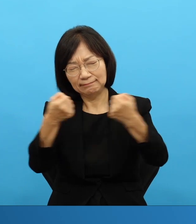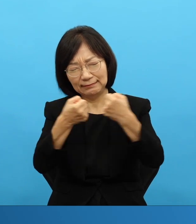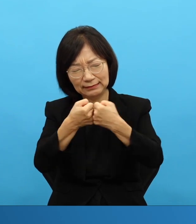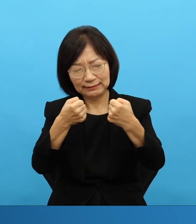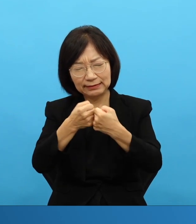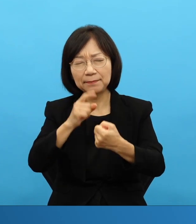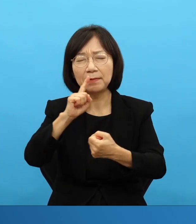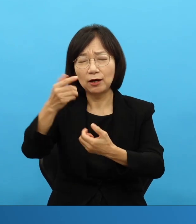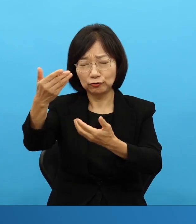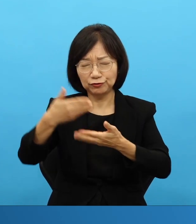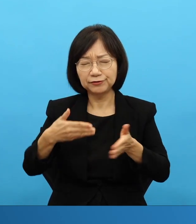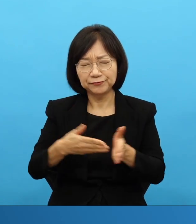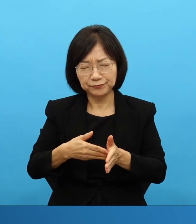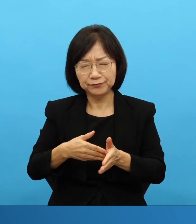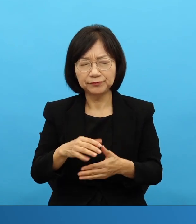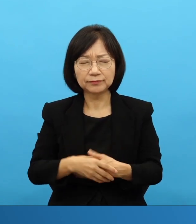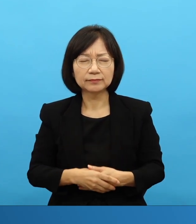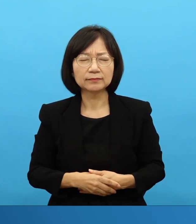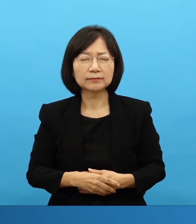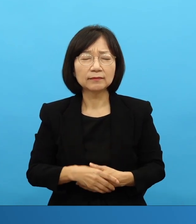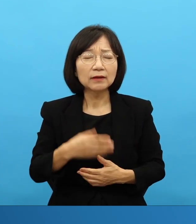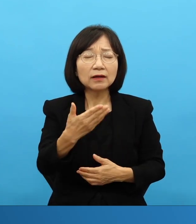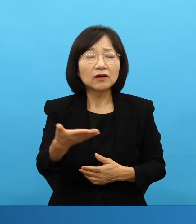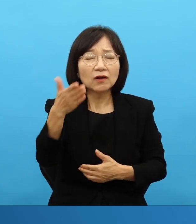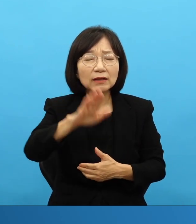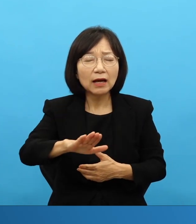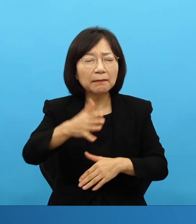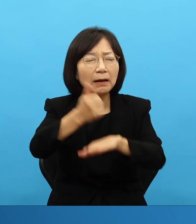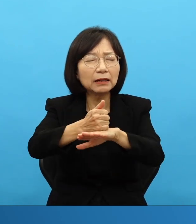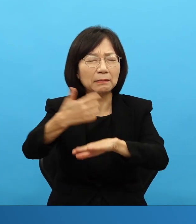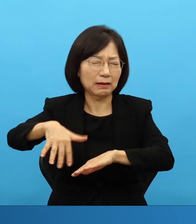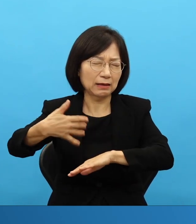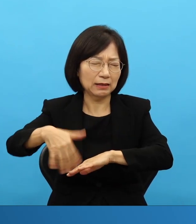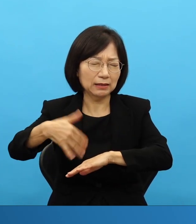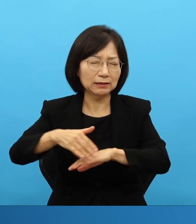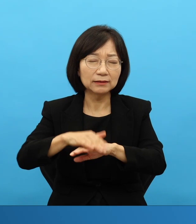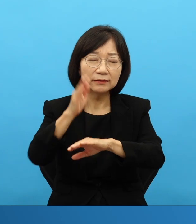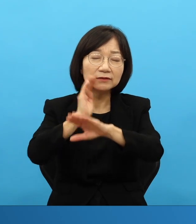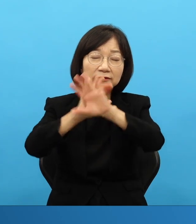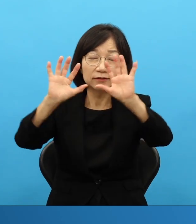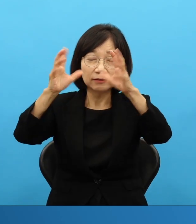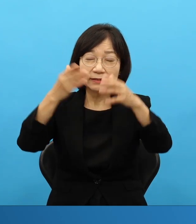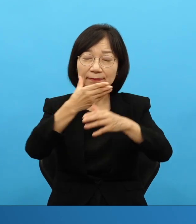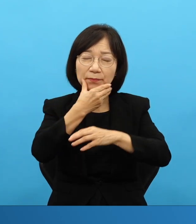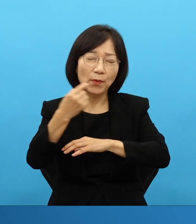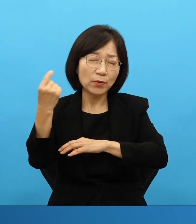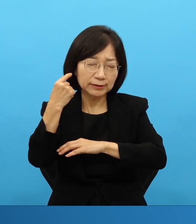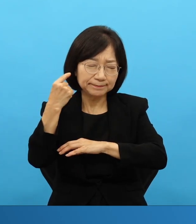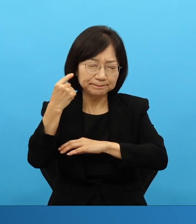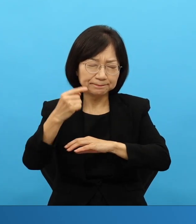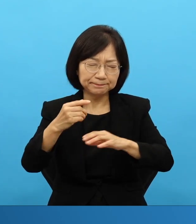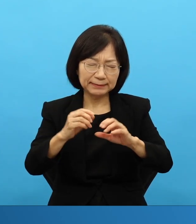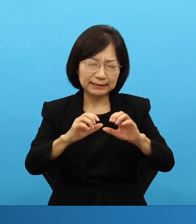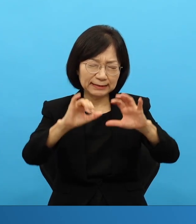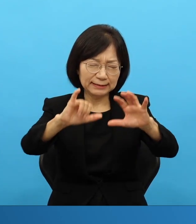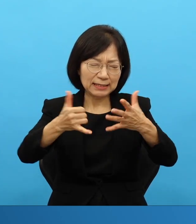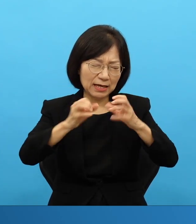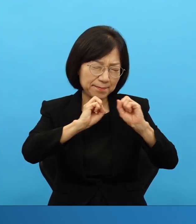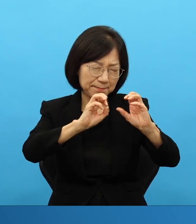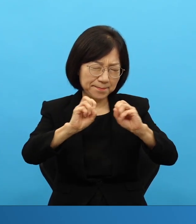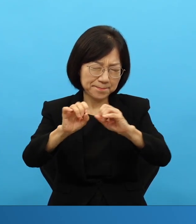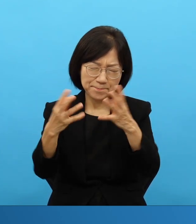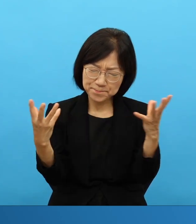지금도 살아 역사하시는 성삼위 하나님 구원의 은혜에 감사를 드립니다. We thank you, O triune God, who is living and working even now